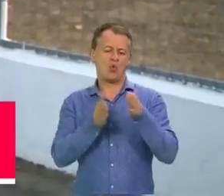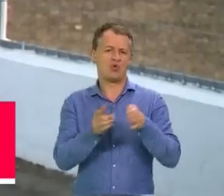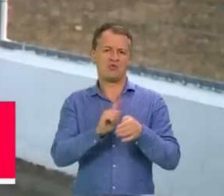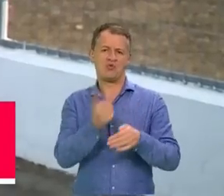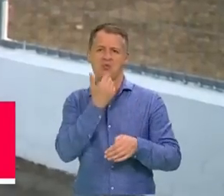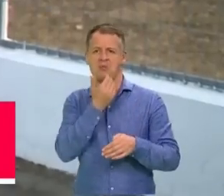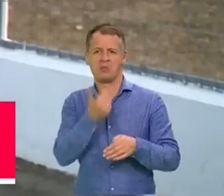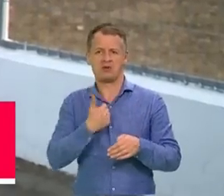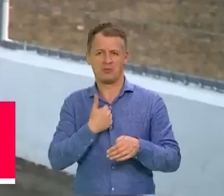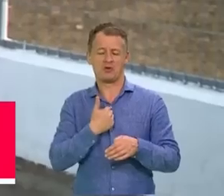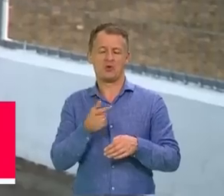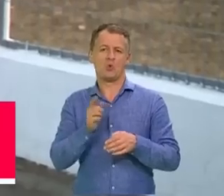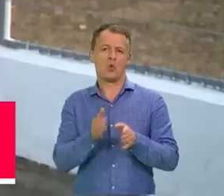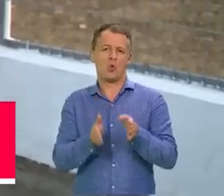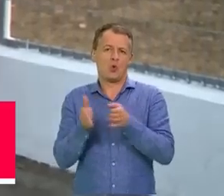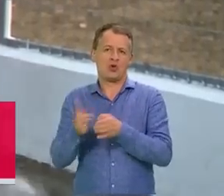unii nu mă înțelegeam și...